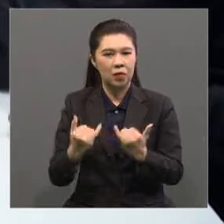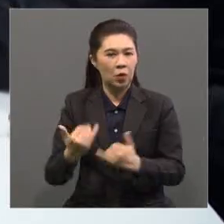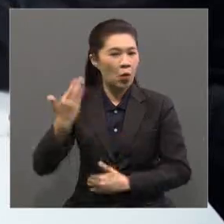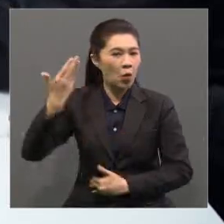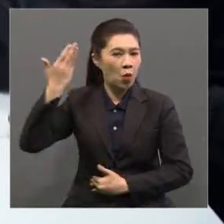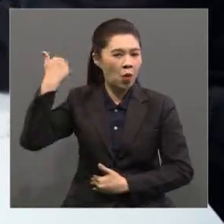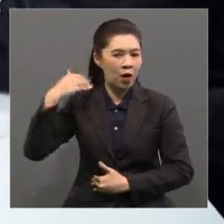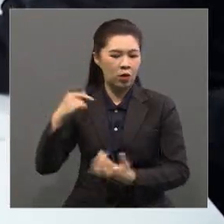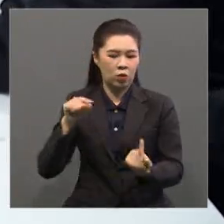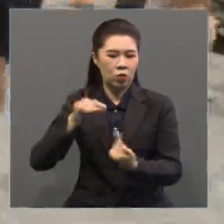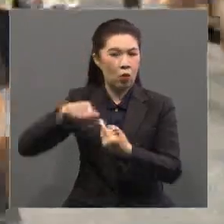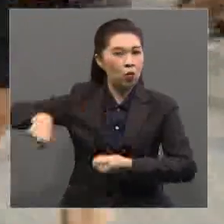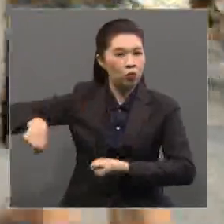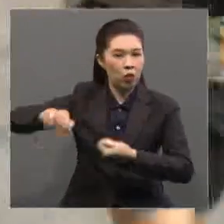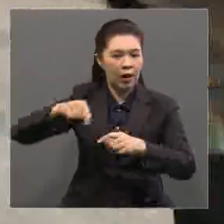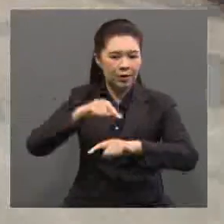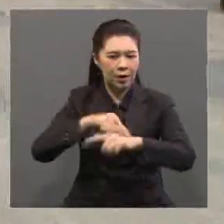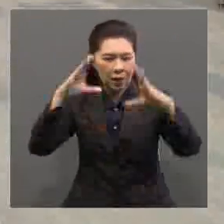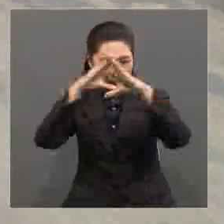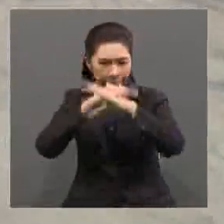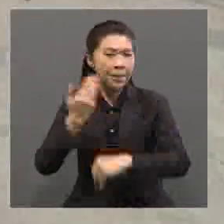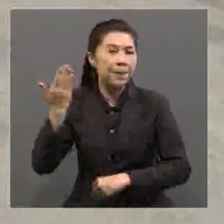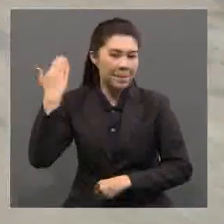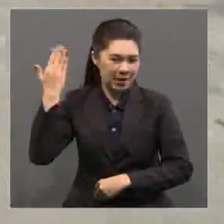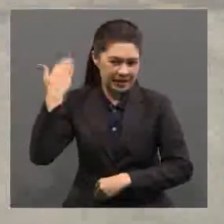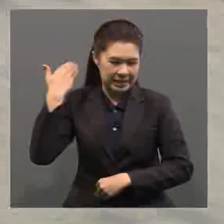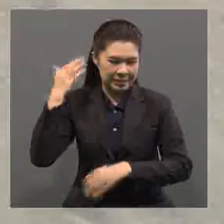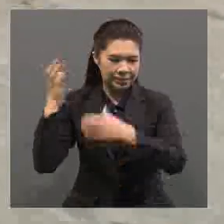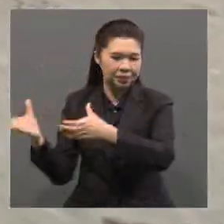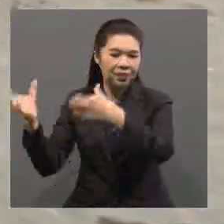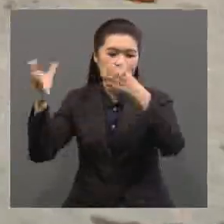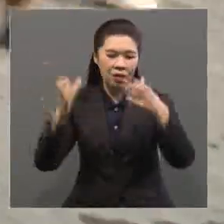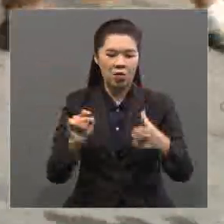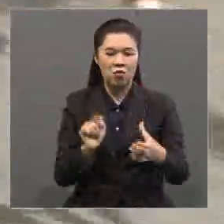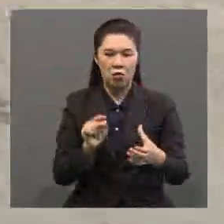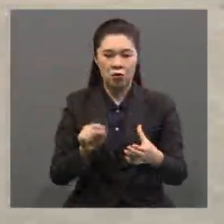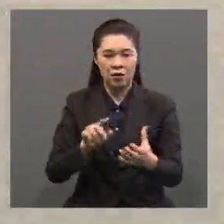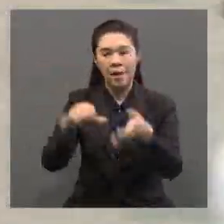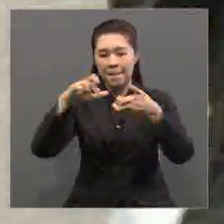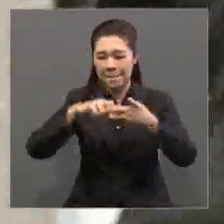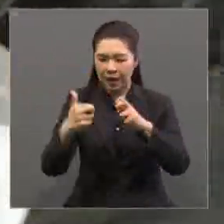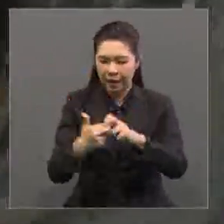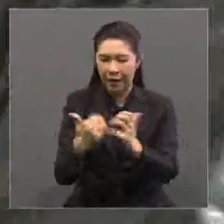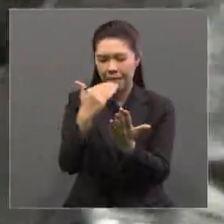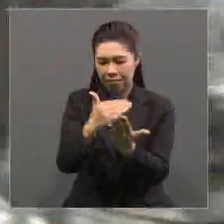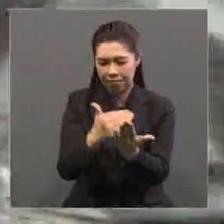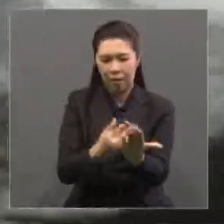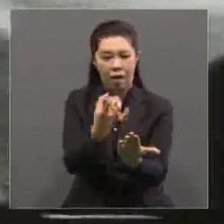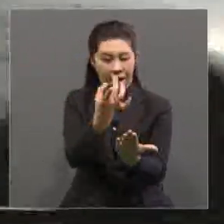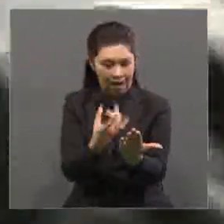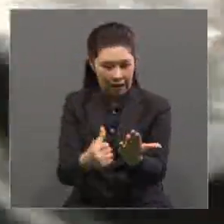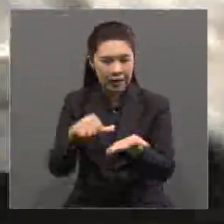สงกรานต์จะถอดบทเรียนเมื่อคืนก่อนนะครับถอดบทเรียนถนนข้าวสารจากปัญหาที่พบเมื่อคืนที่ผ่านมา